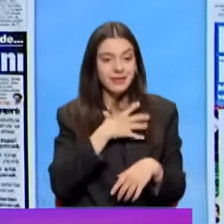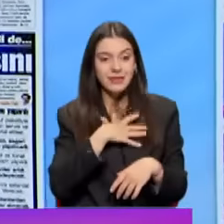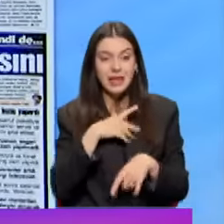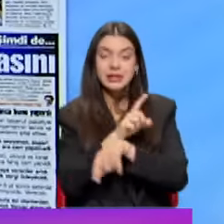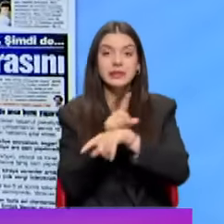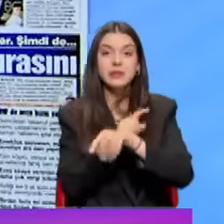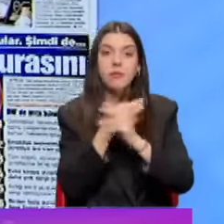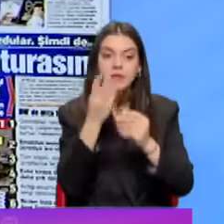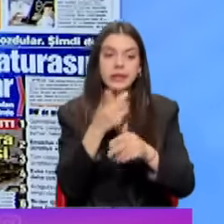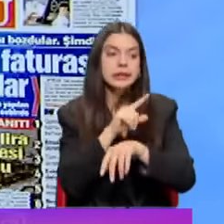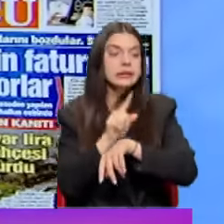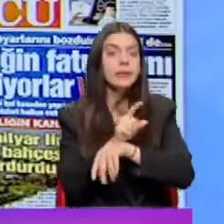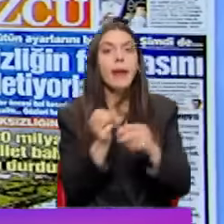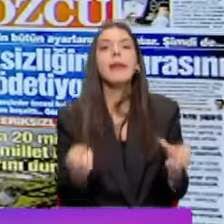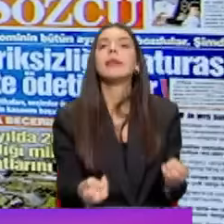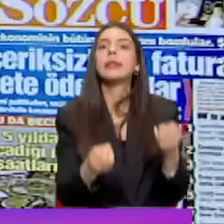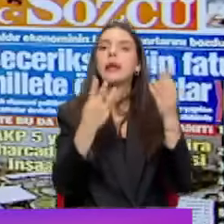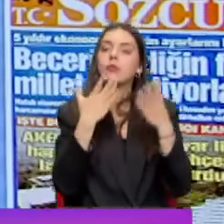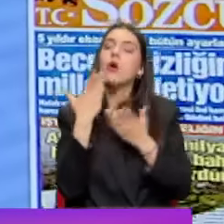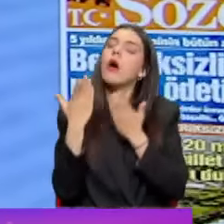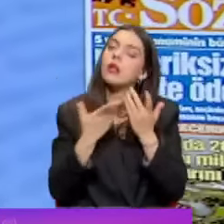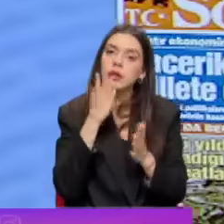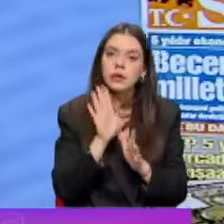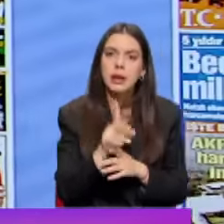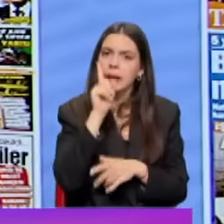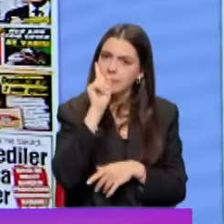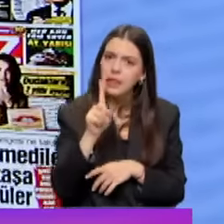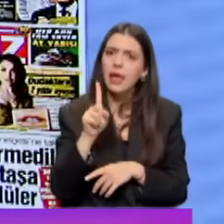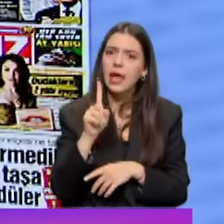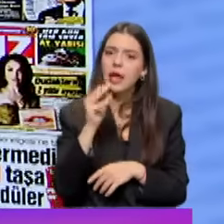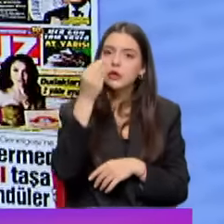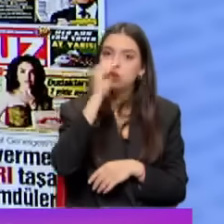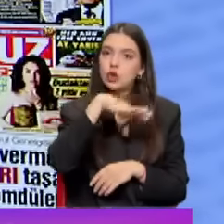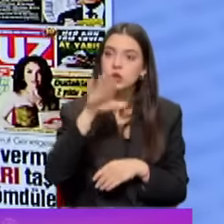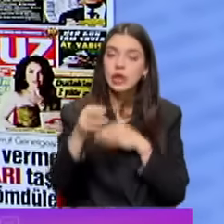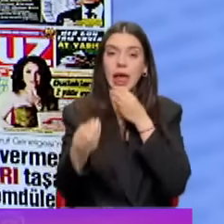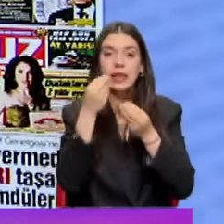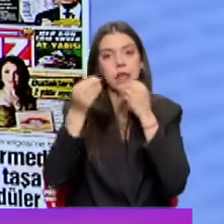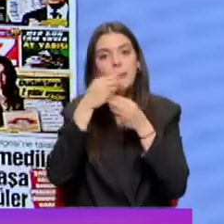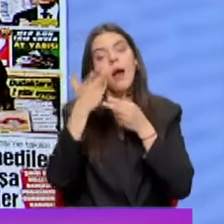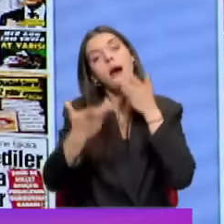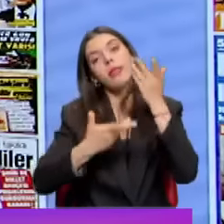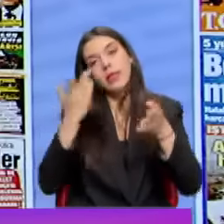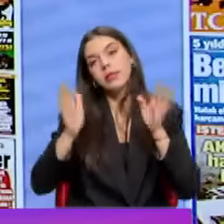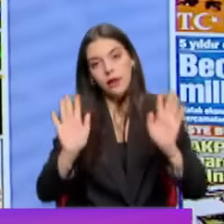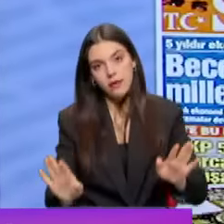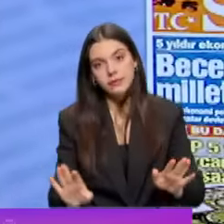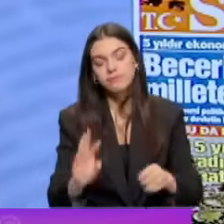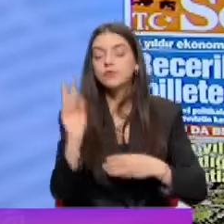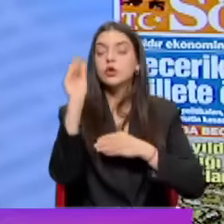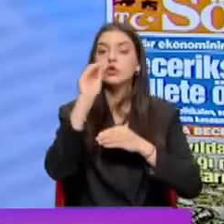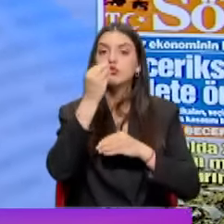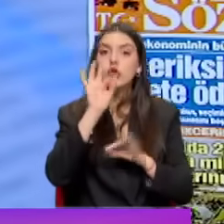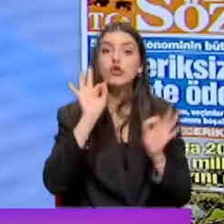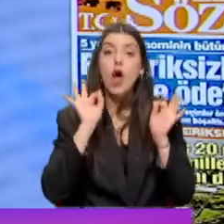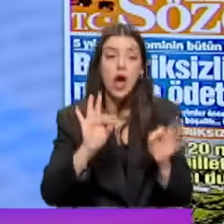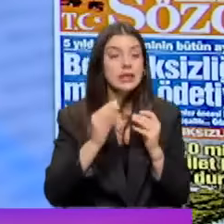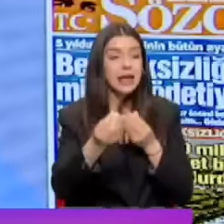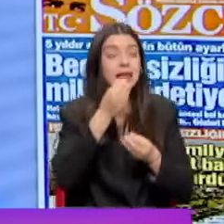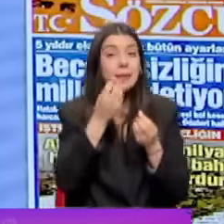sürenin ne kadar yetersiz olduğunu da dile getirdiler Bir de tabii ki çocukların beslenmesinden bahsettiler çocukların özellikle